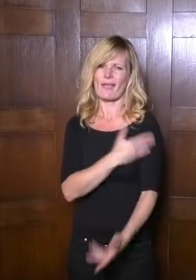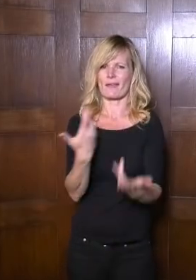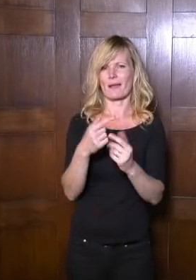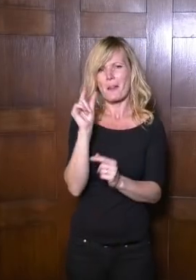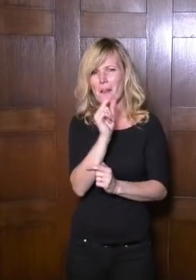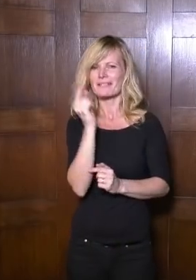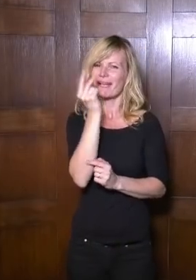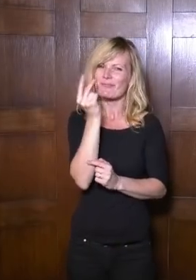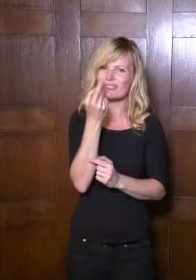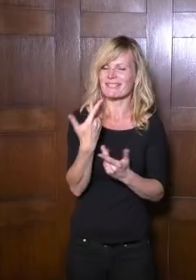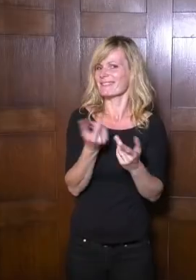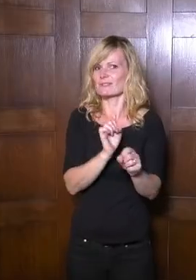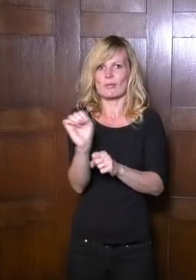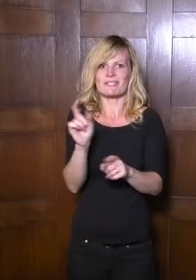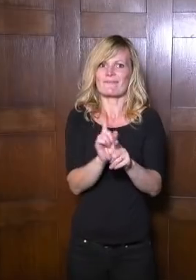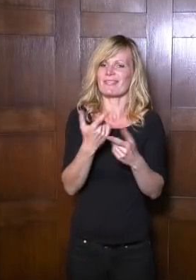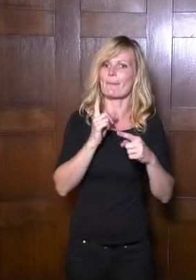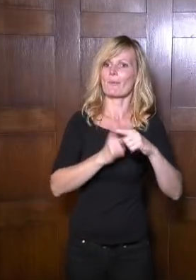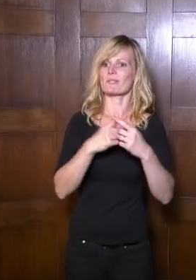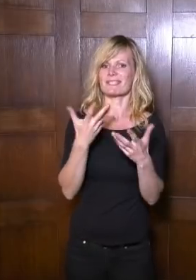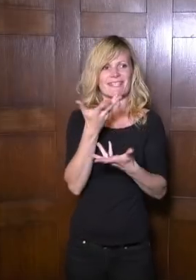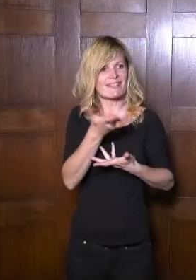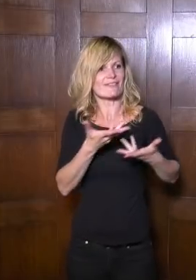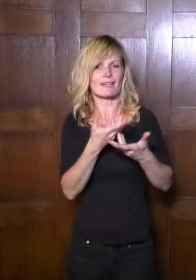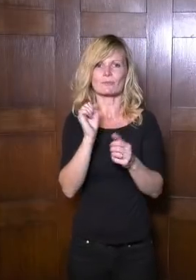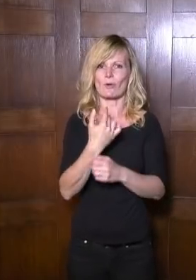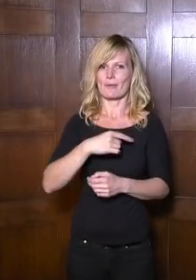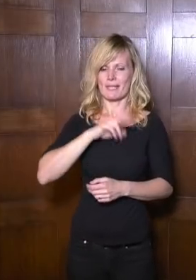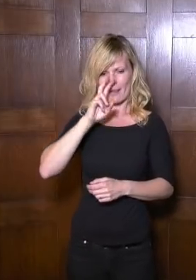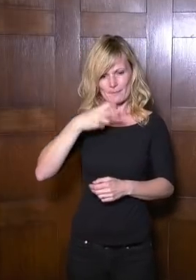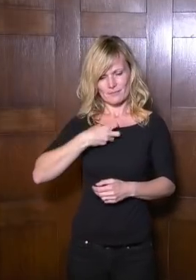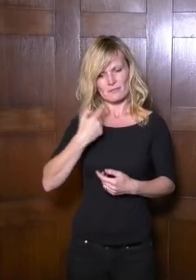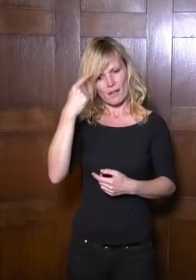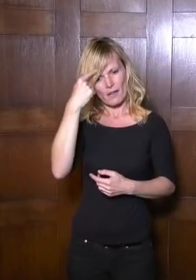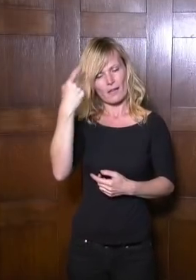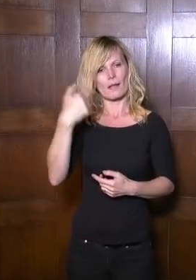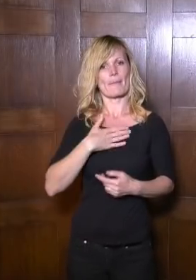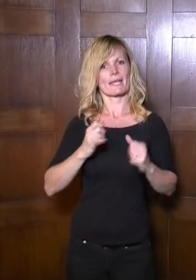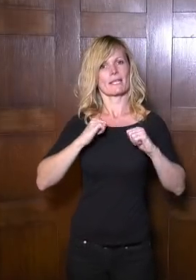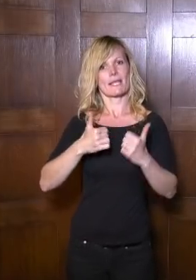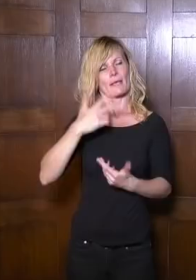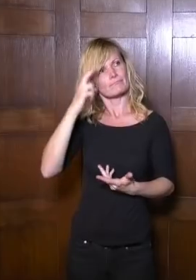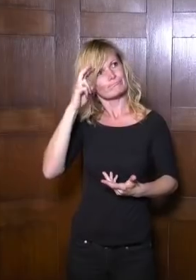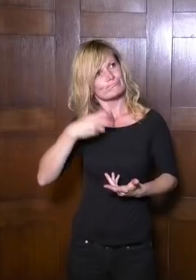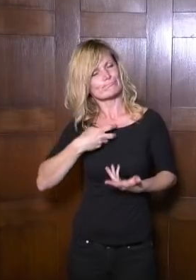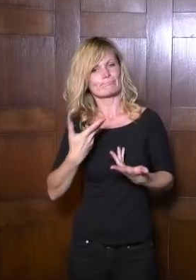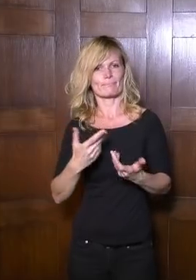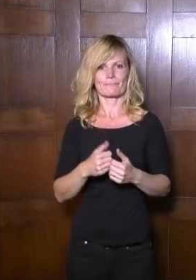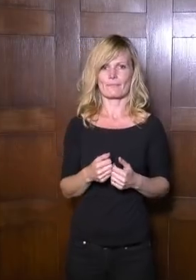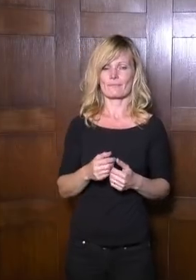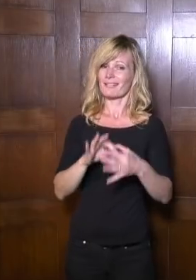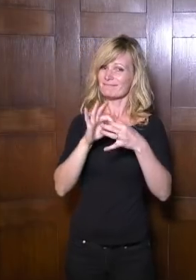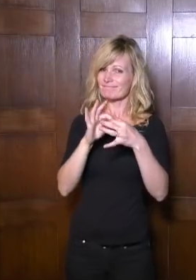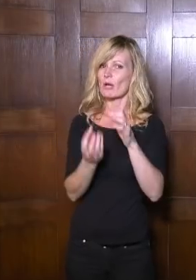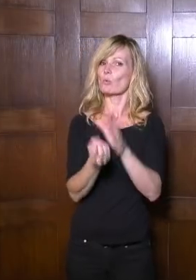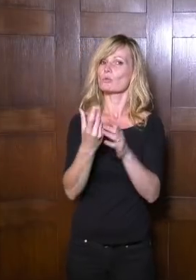Selbstverständlichkeiten, aber die hatten noch so einen positiven Umschwang, man konnte noch mal über sich und das Leben nachdenken. Und wenn ich das jetzt auf den Kulturbereich beziehe, dann